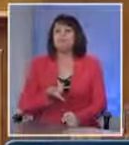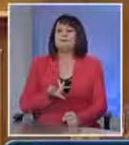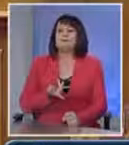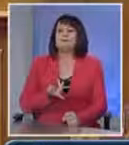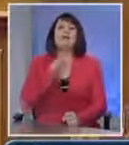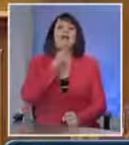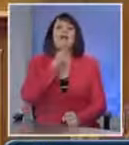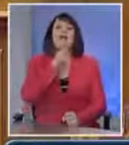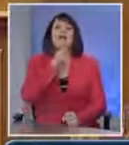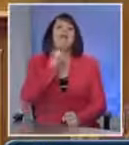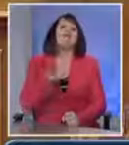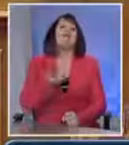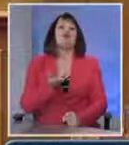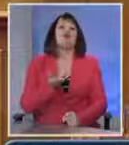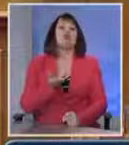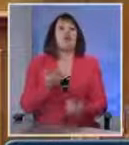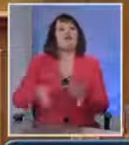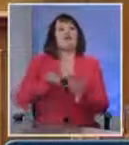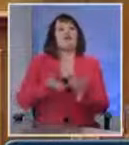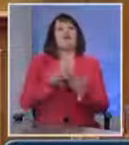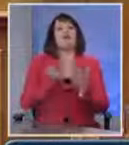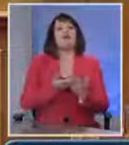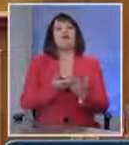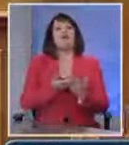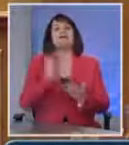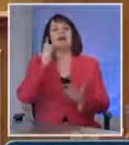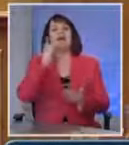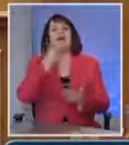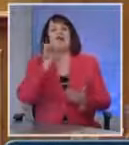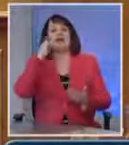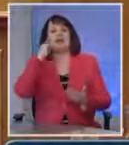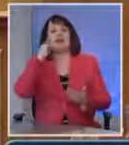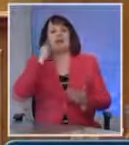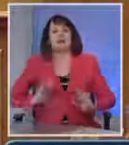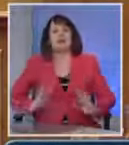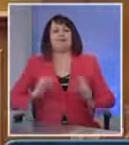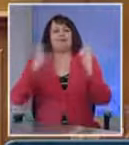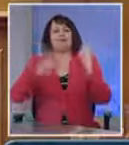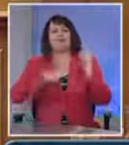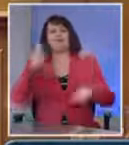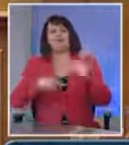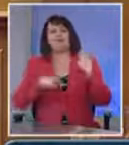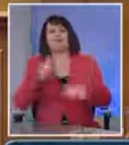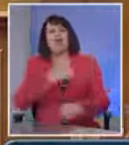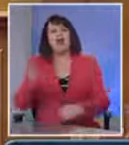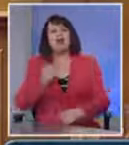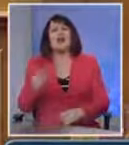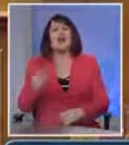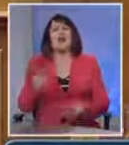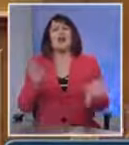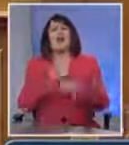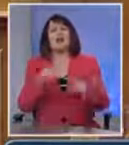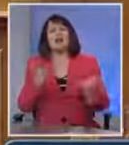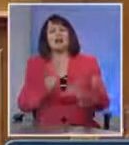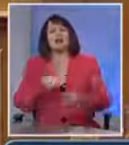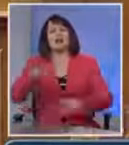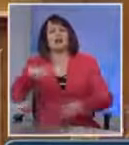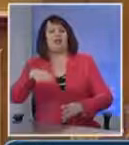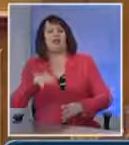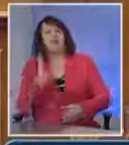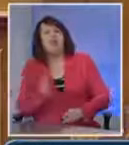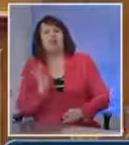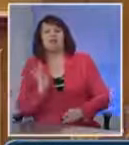Είναι εύκολο, κύριοι συνάδελφοι, να ενισχύσει τα ευκαιριακά κινήματα διαμαρτυρίας, να ενισχύσει τους ακραίους, να ενισχύσει τους λαϊκιστές, τους δημαγωγούς.